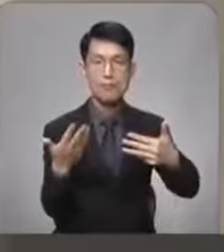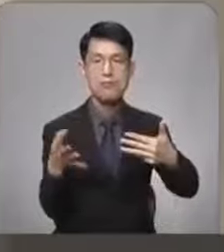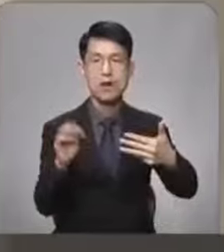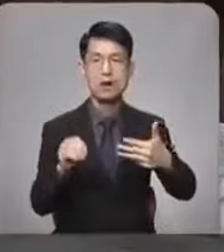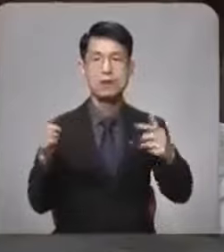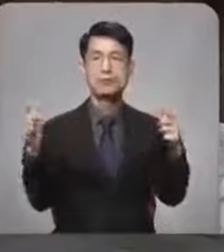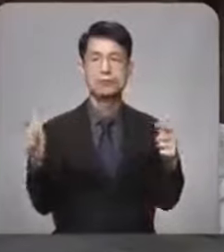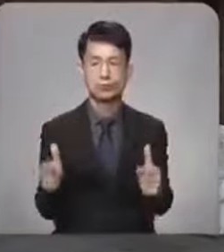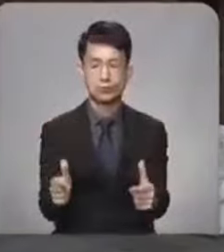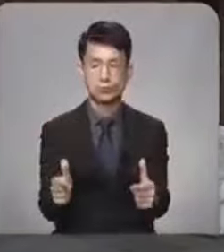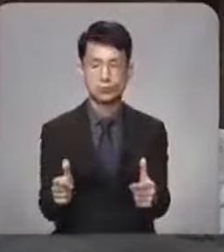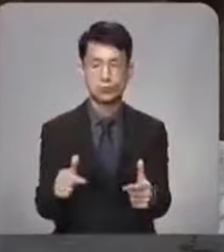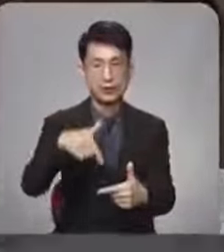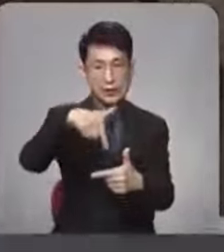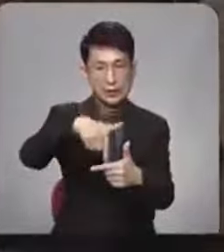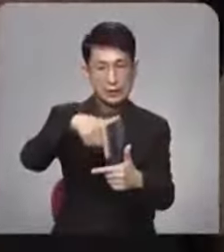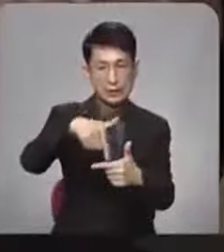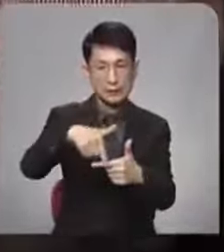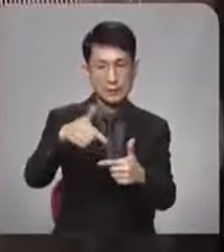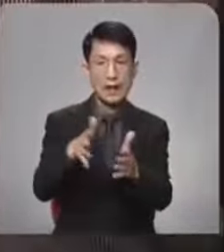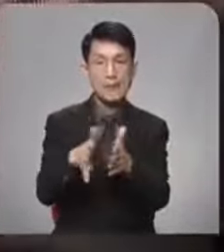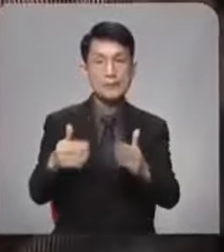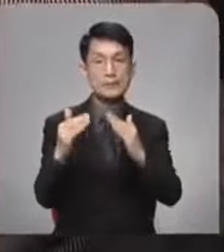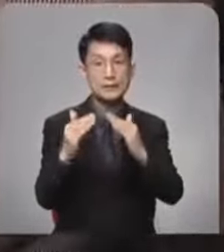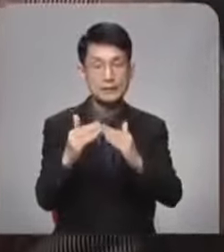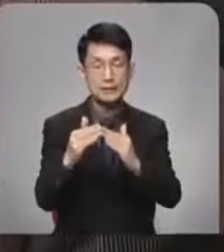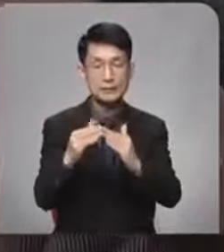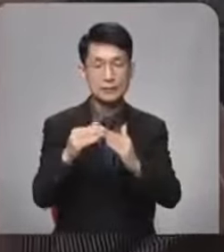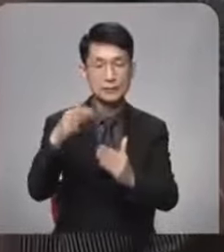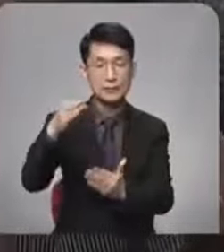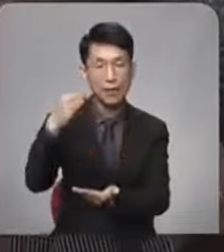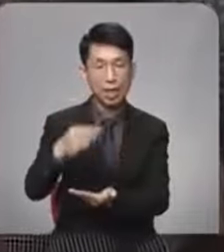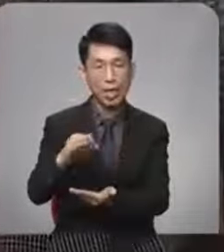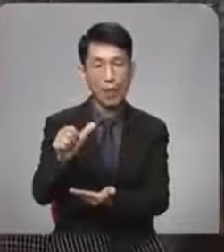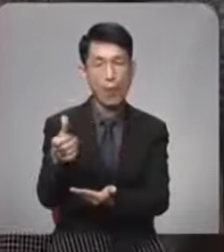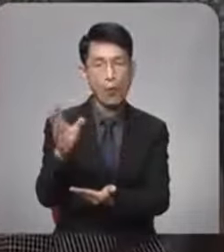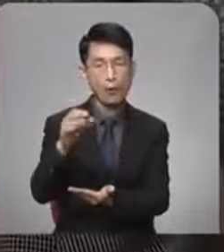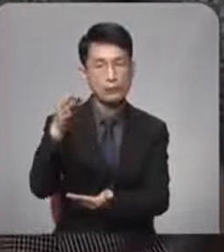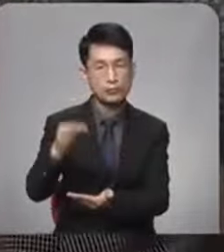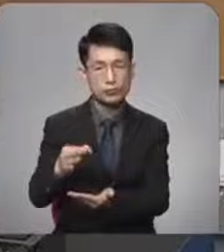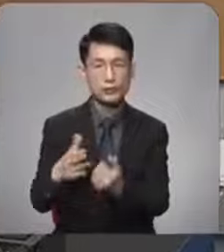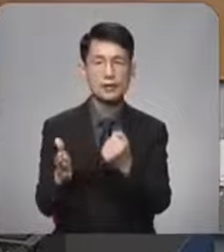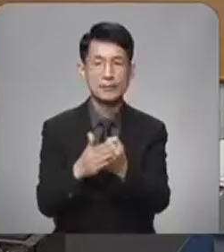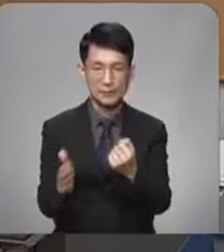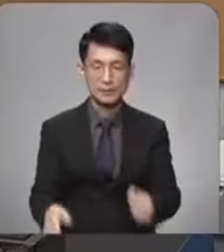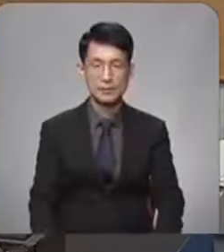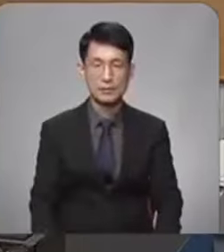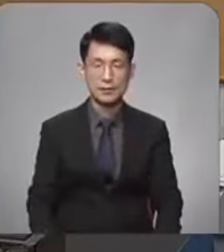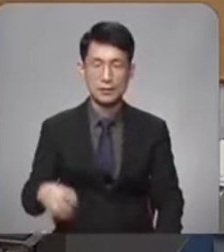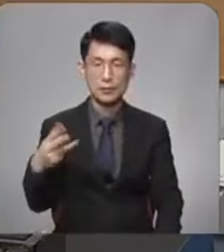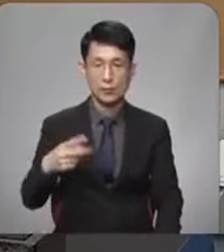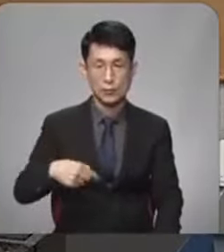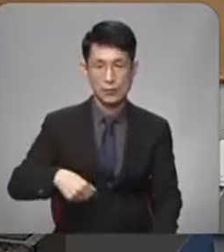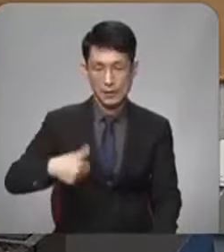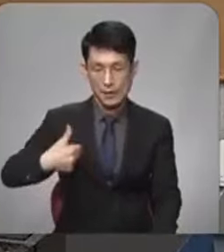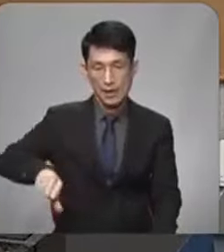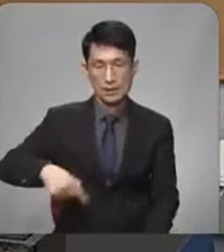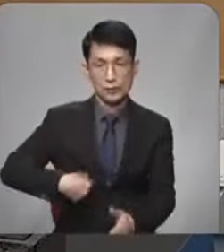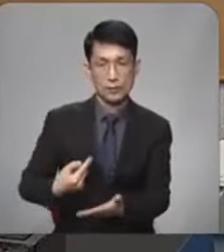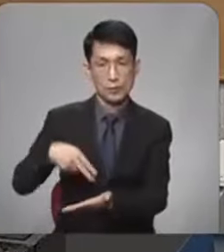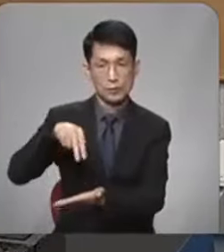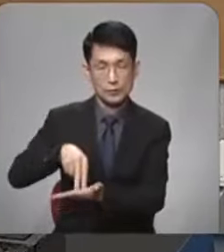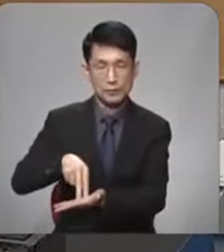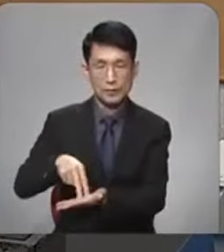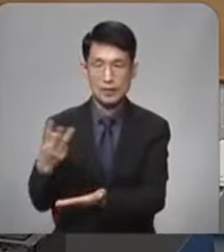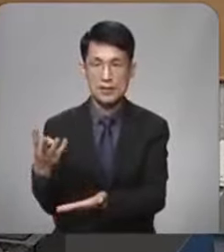줄었습니다. 강남구 대치동에 있는 아파트 가격이 5억 원 준게 가장 큰 원인입니다. 또 아들이 독립하면서 3억 원이 이번